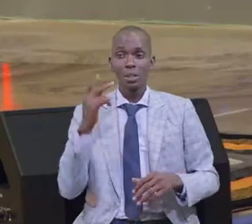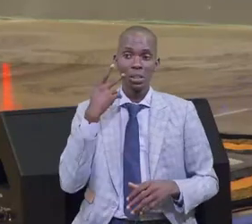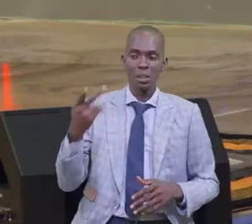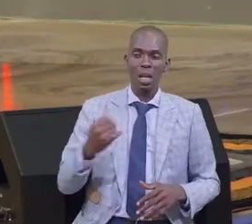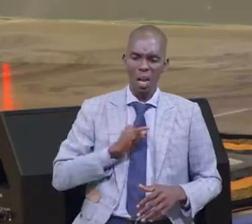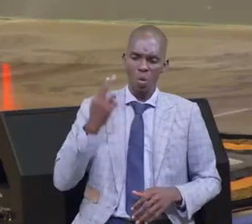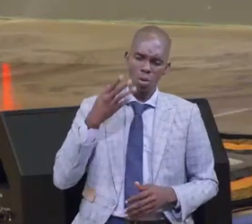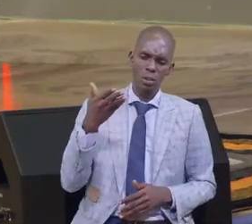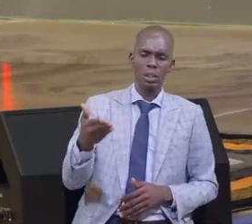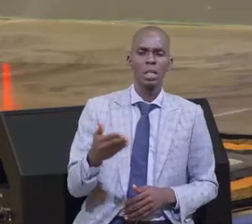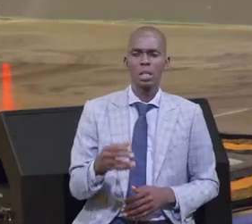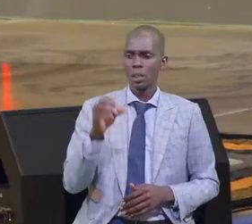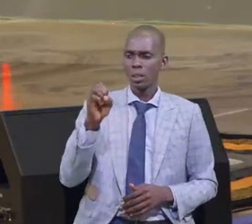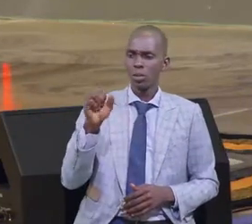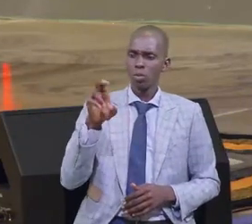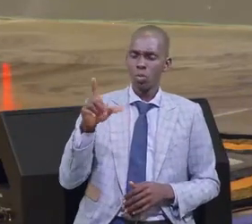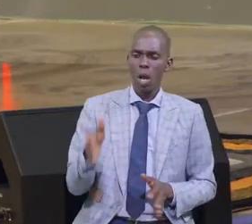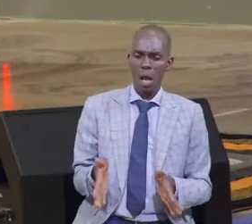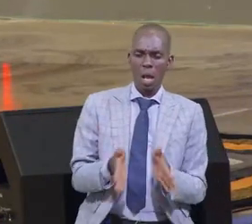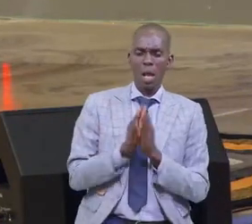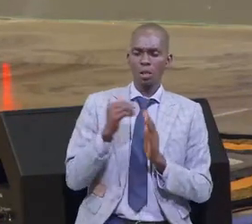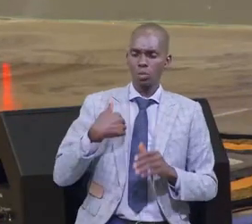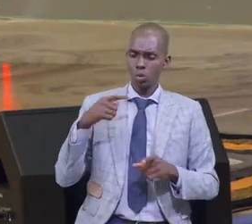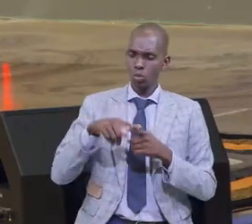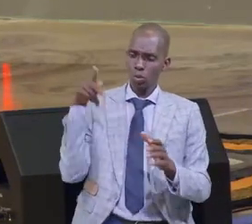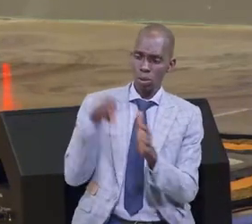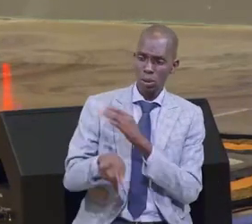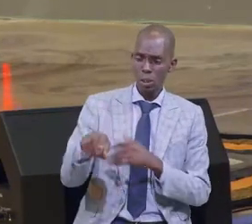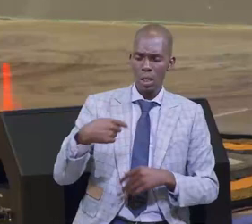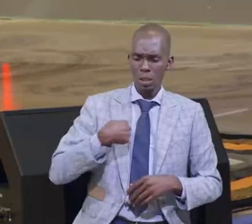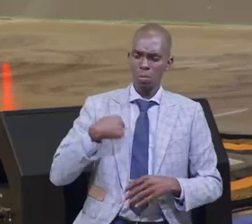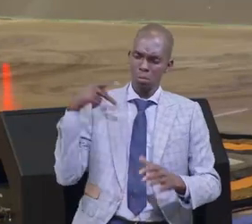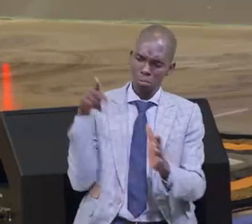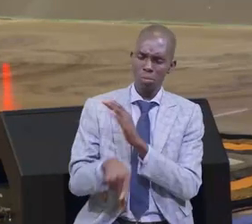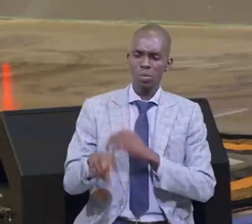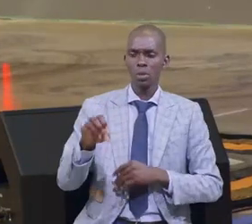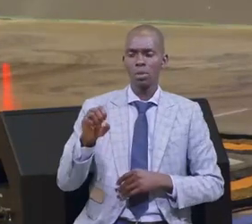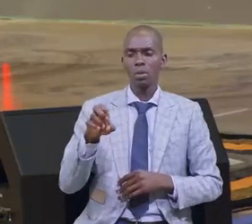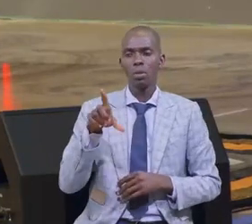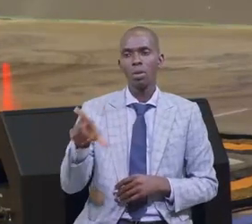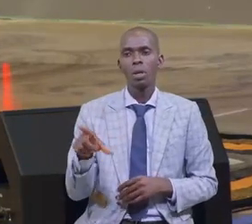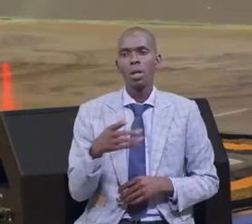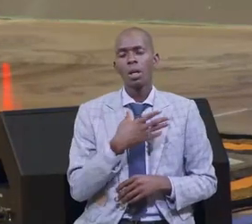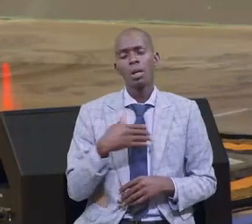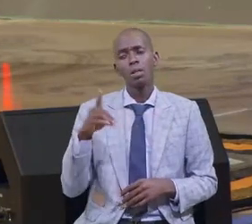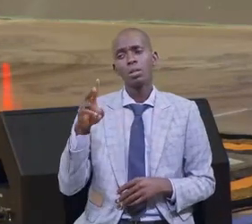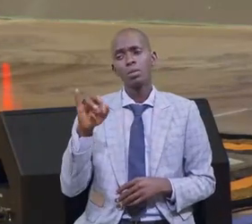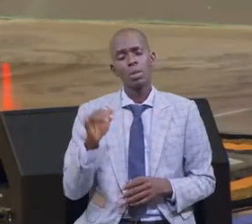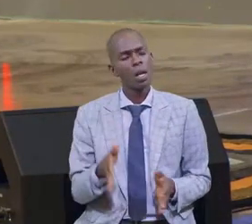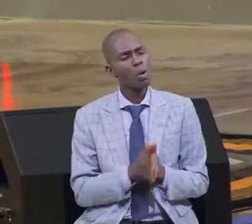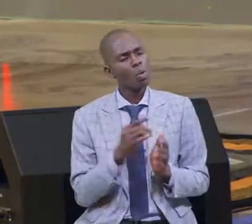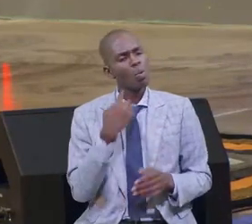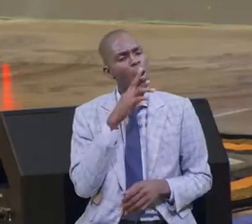prenne l'épée pour le tuer, et je l'ai tué. Et David a dit, mais qui es-tu donc? Que je suis Amalécite.